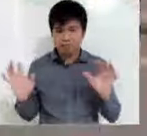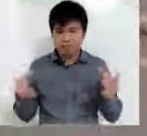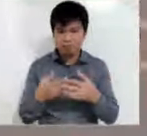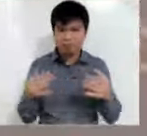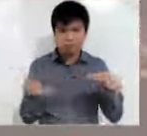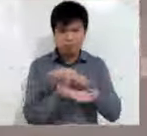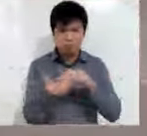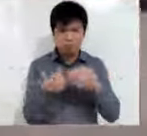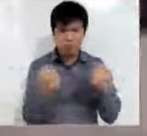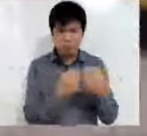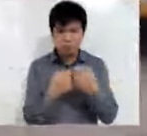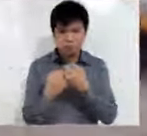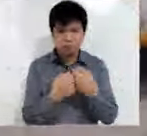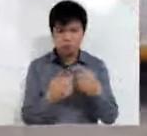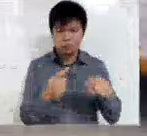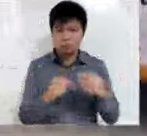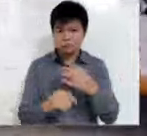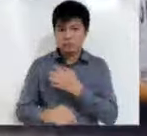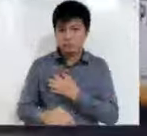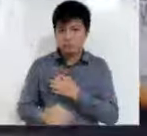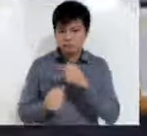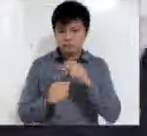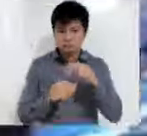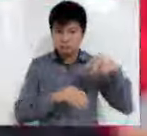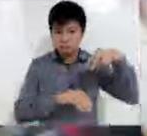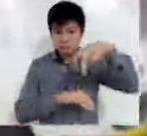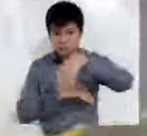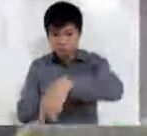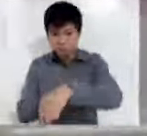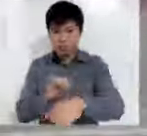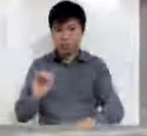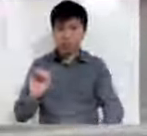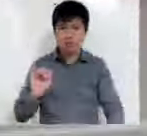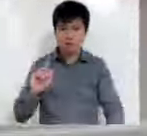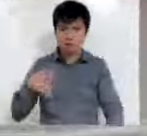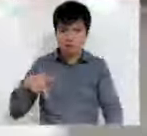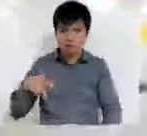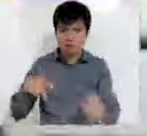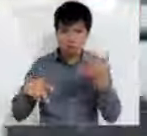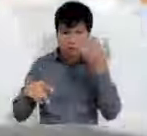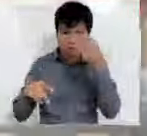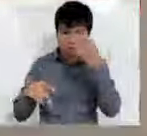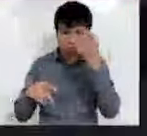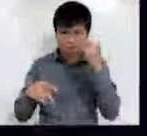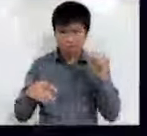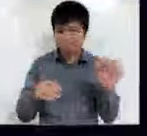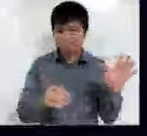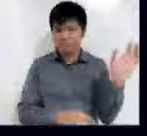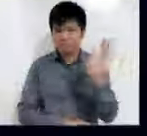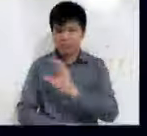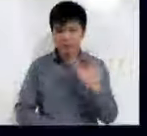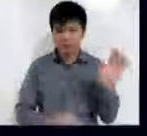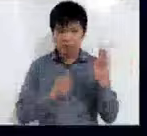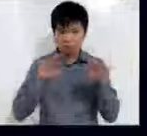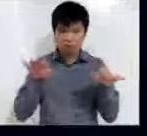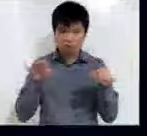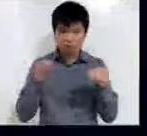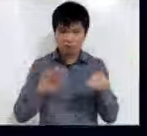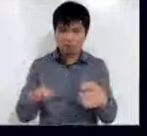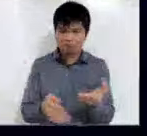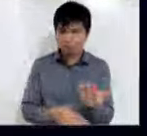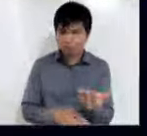pulis, madalas bumababa sa lungsod ang mga katutubong lumad tuwing sasapit ang Pasko para mamalimos. Sugatan ang karamihan